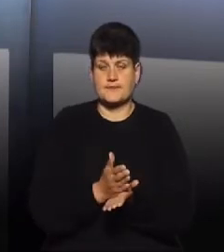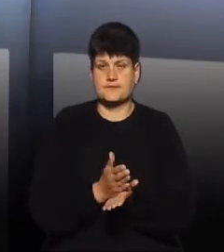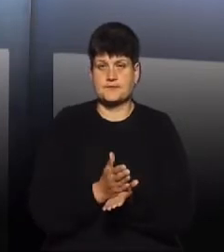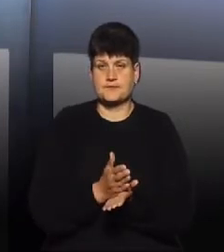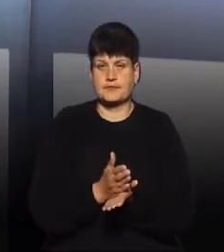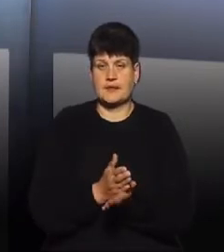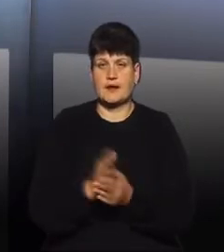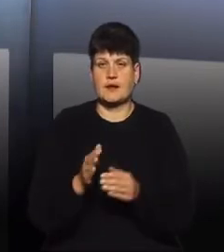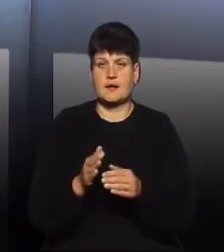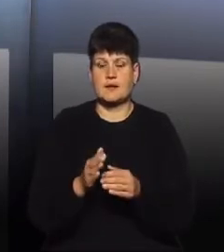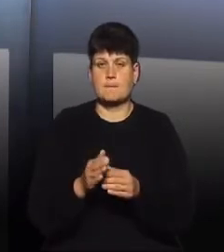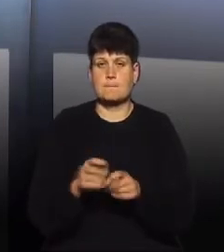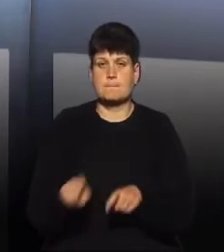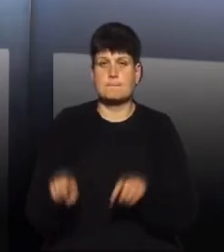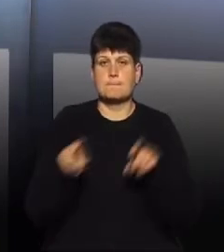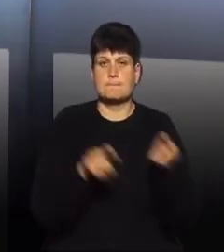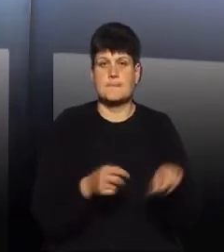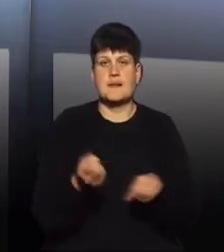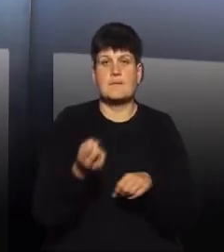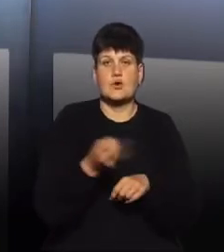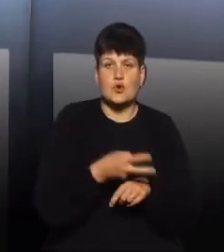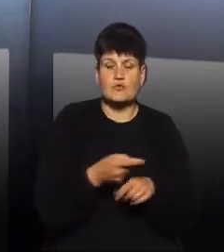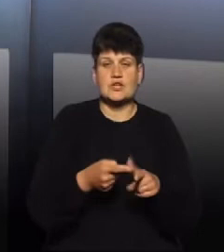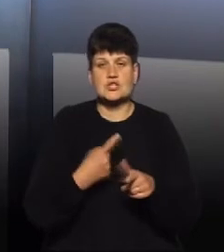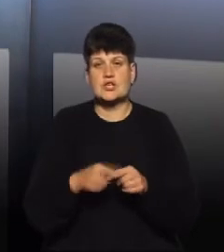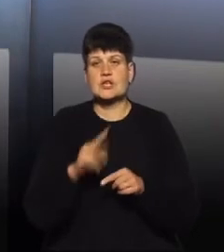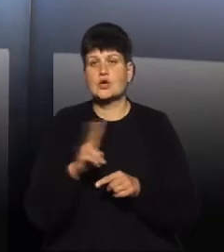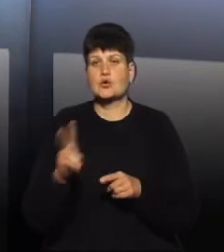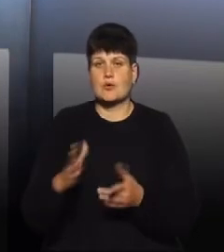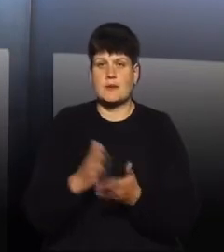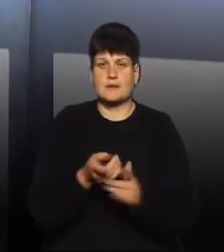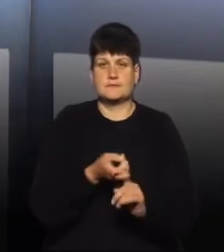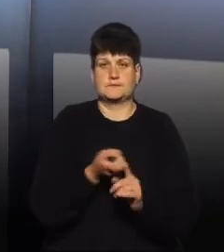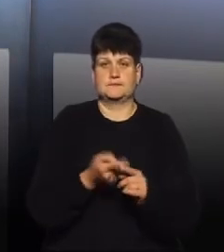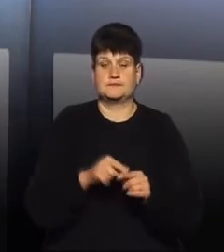депортовані, чи які мають ті чи інші відносини.